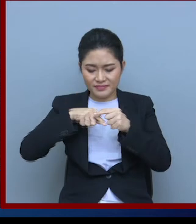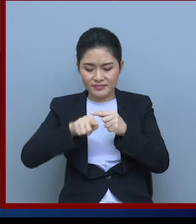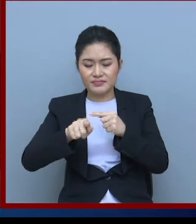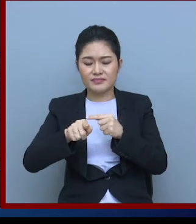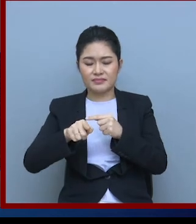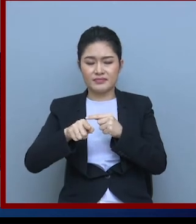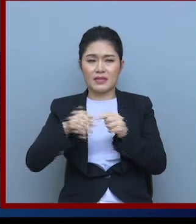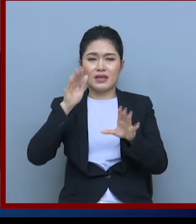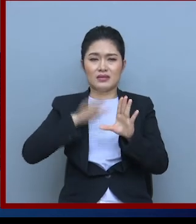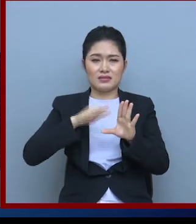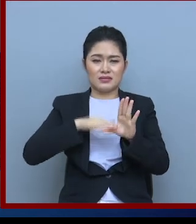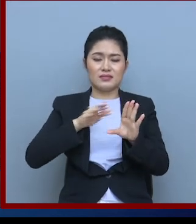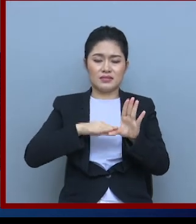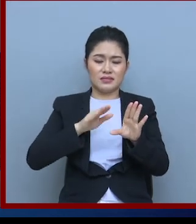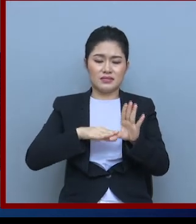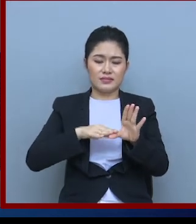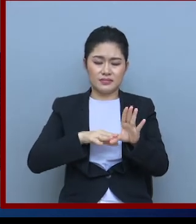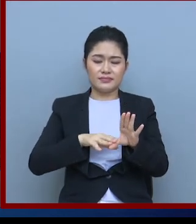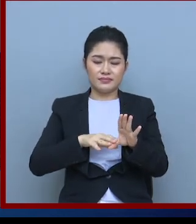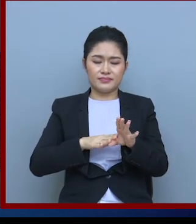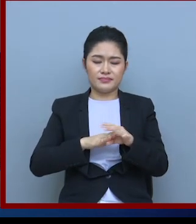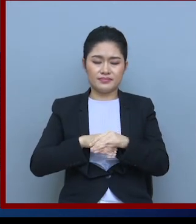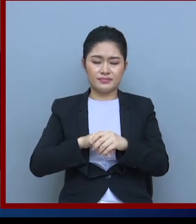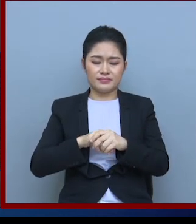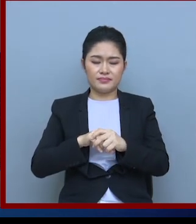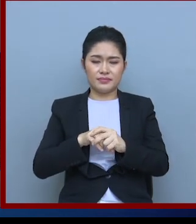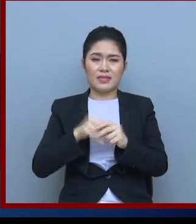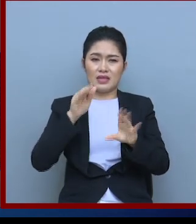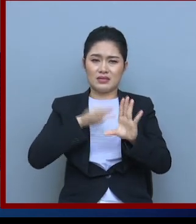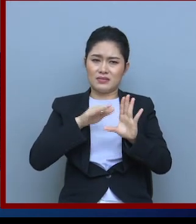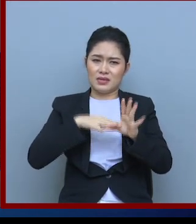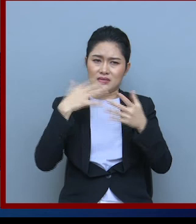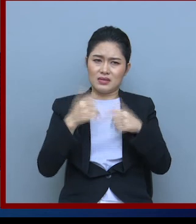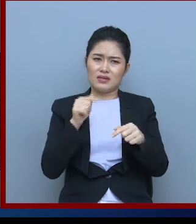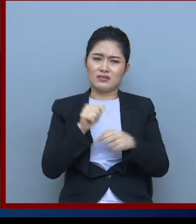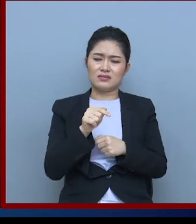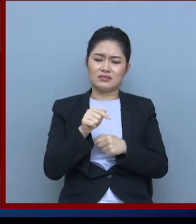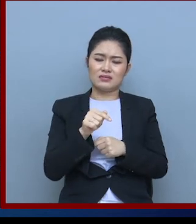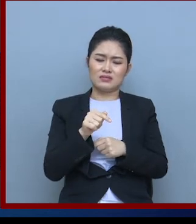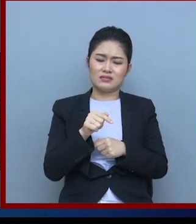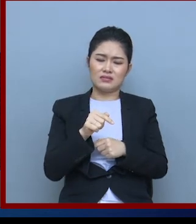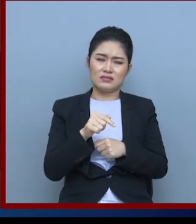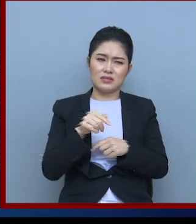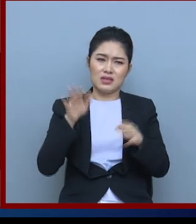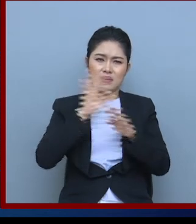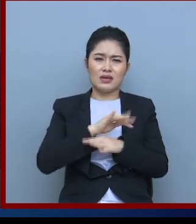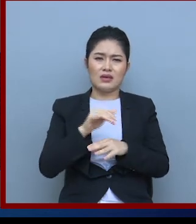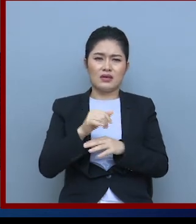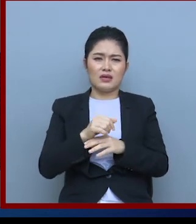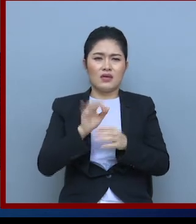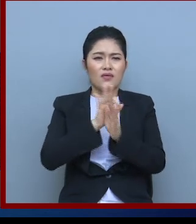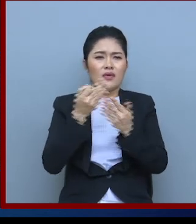าไปนะครับให้สมัครก่อนนะครับสมัครเนี่ยจะเขาเรียกว่าเป็น create account